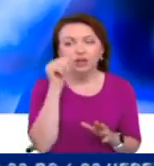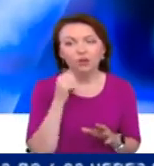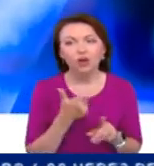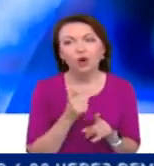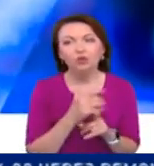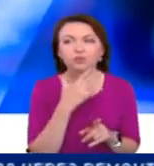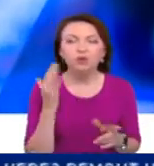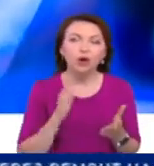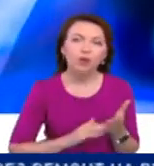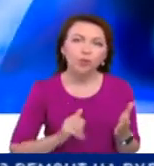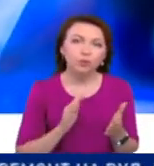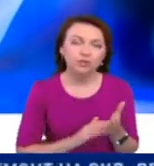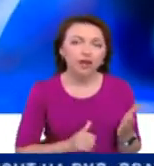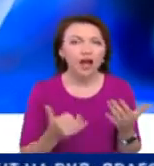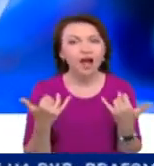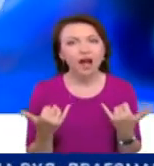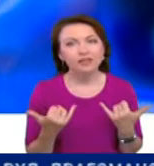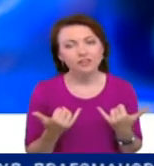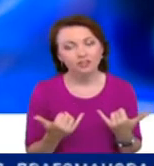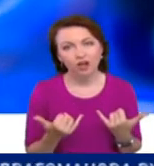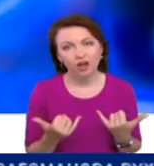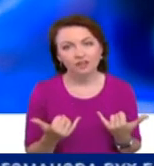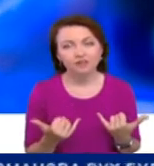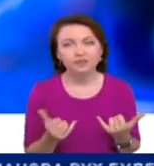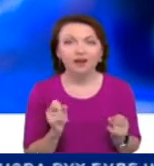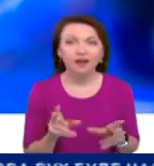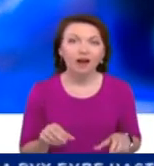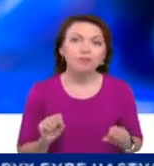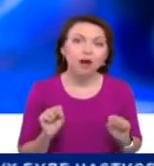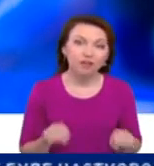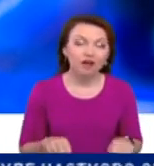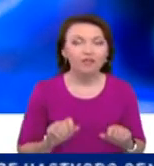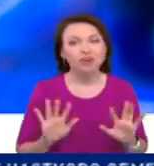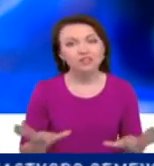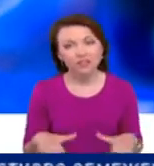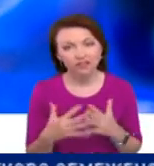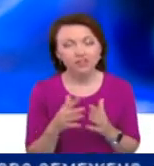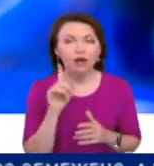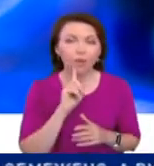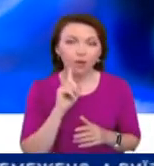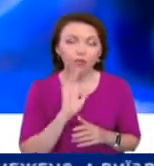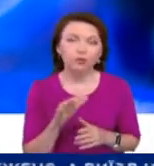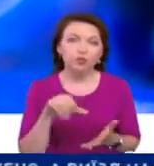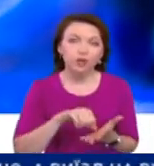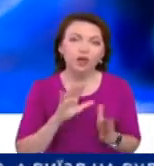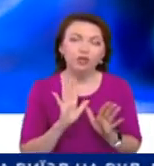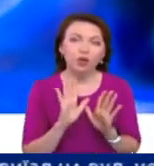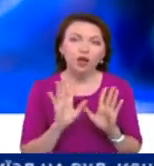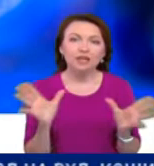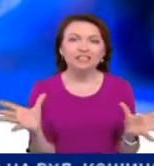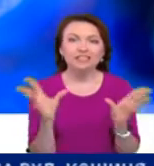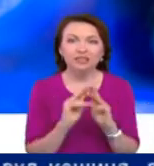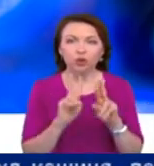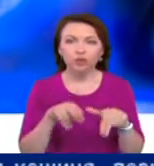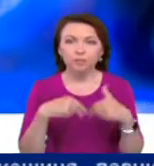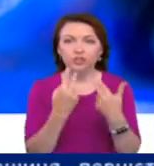много пропустила. Ну, сейчас, как могла, так восстановилась, и пока буду участвовать только в синхронных прыжках.